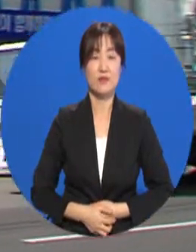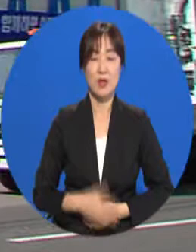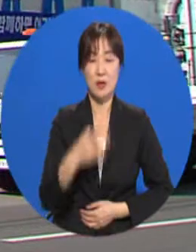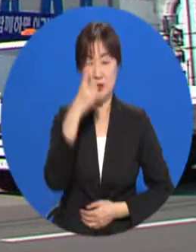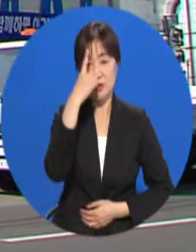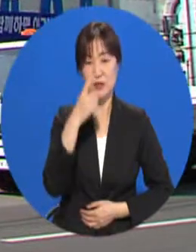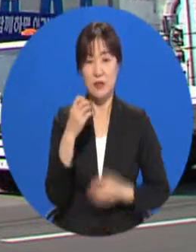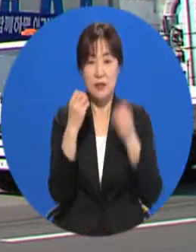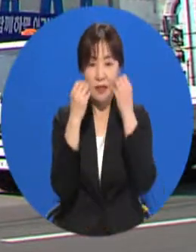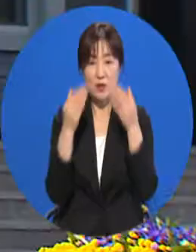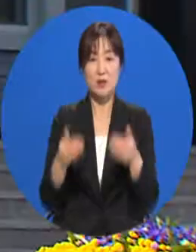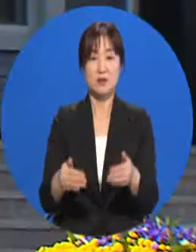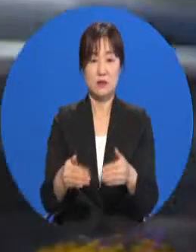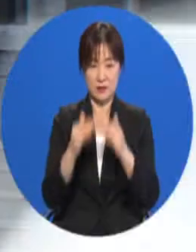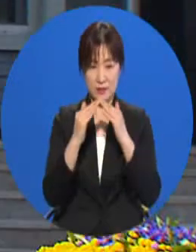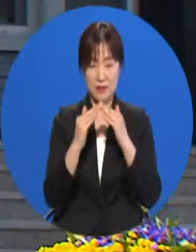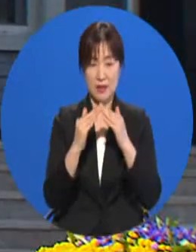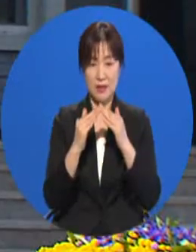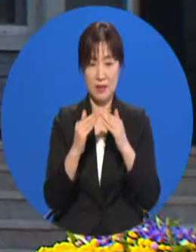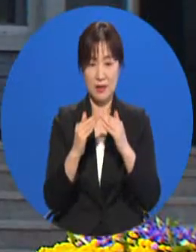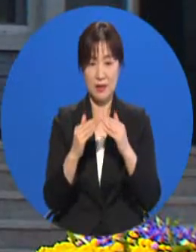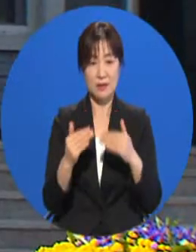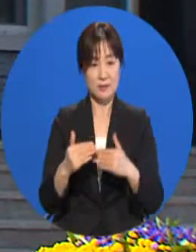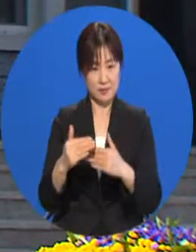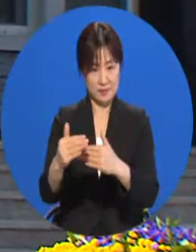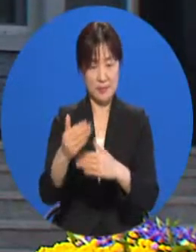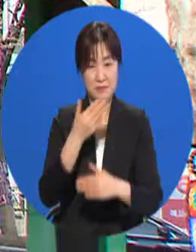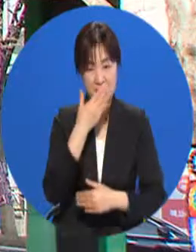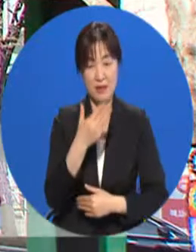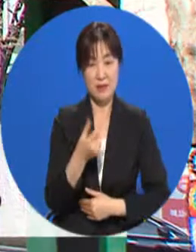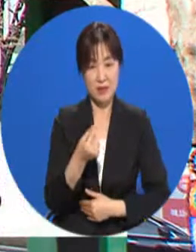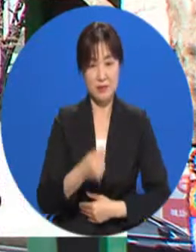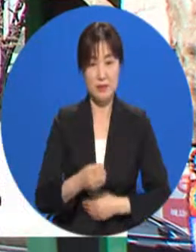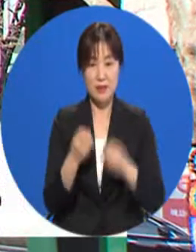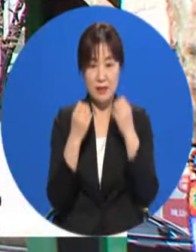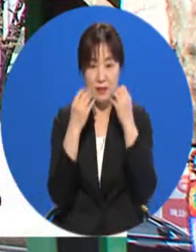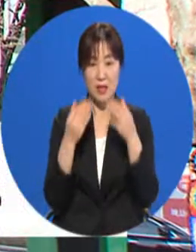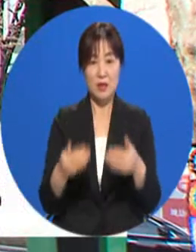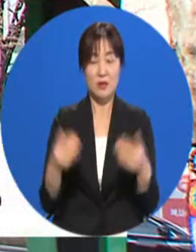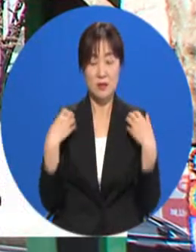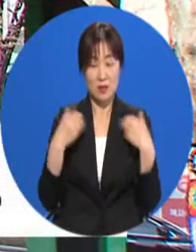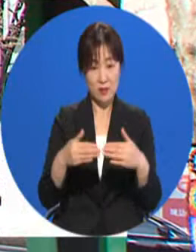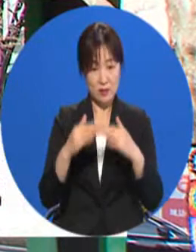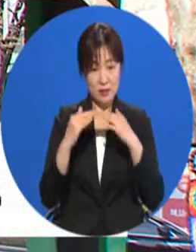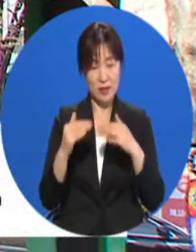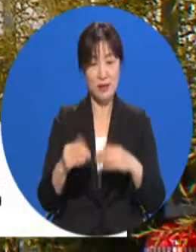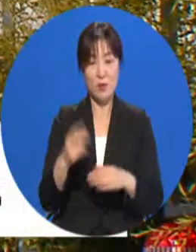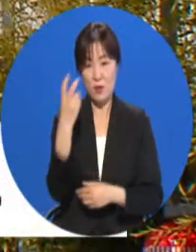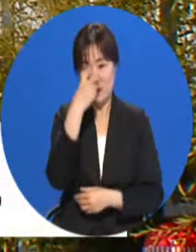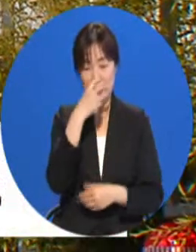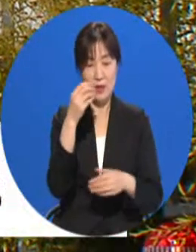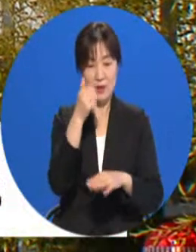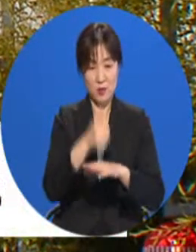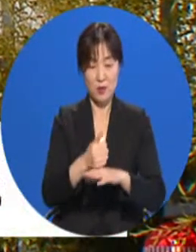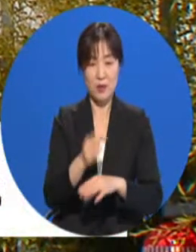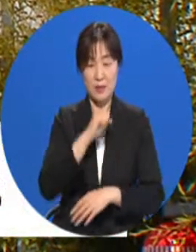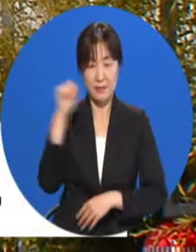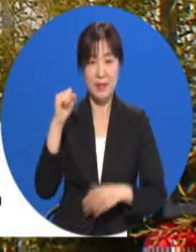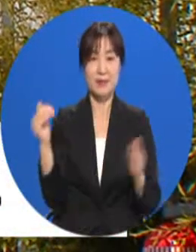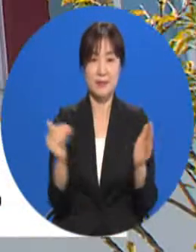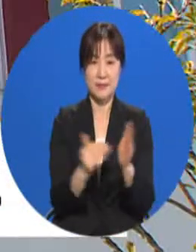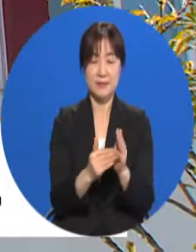순천시 신청사 건립이 탄력을 받게 됐습니다. 신청사 신축 사업이 행정안전부의 타당성 조사를 통과했기